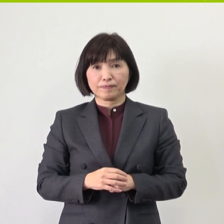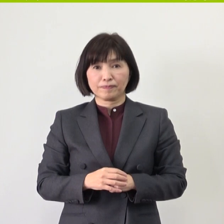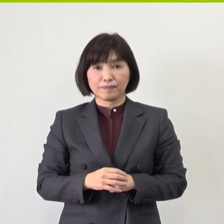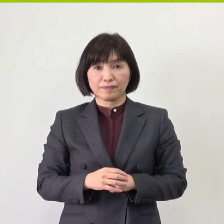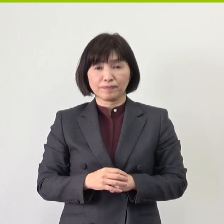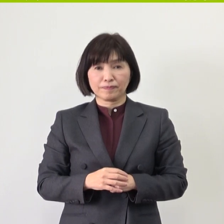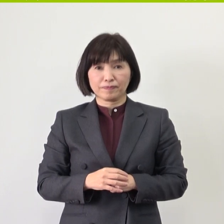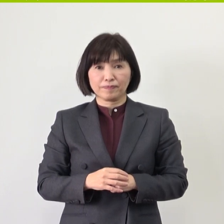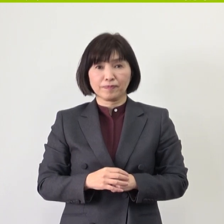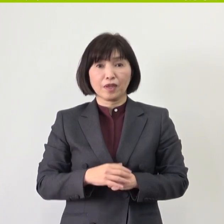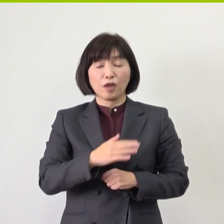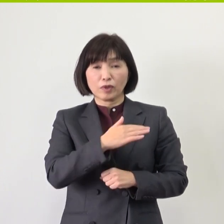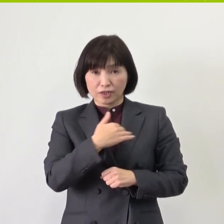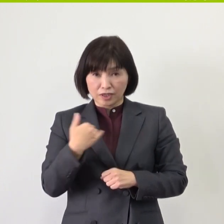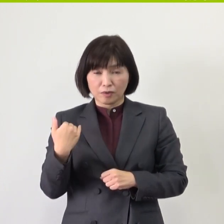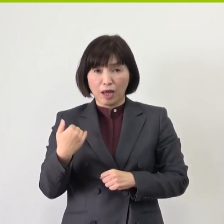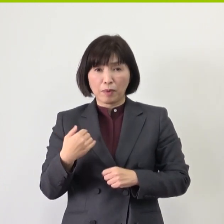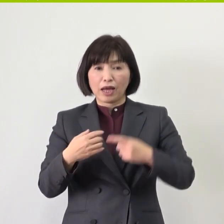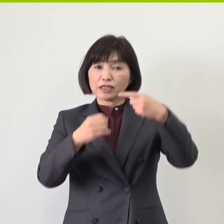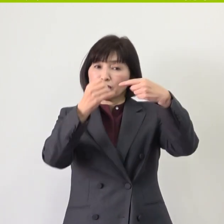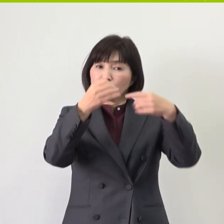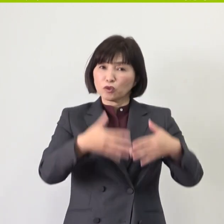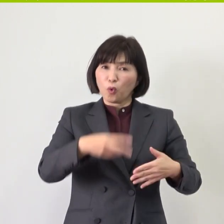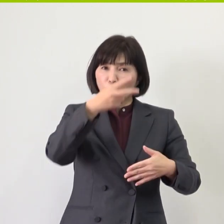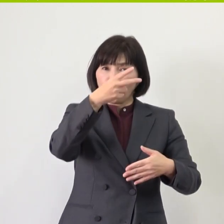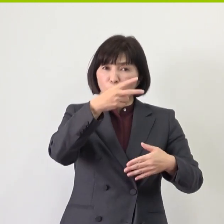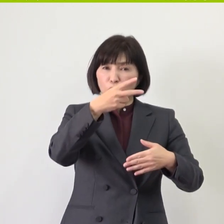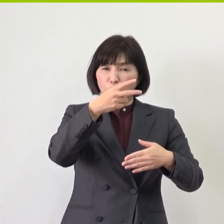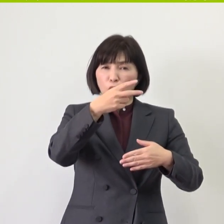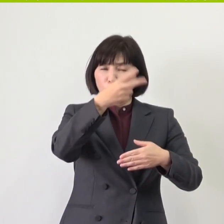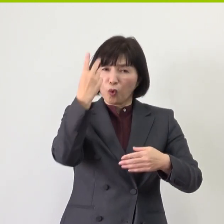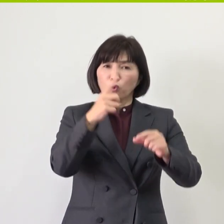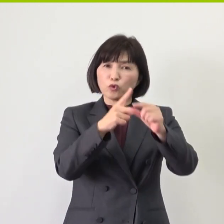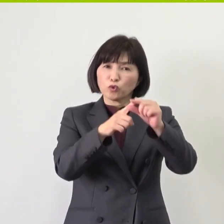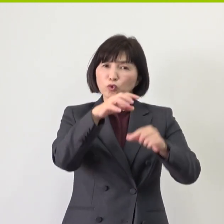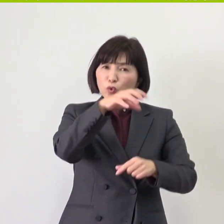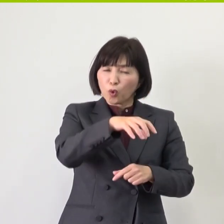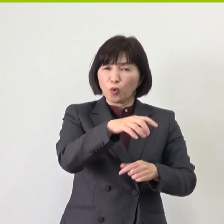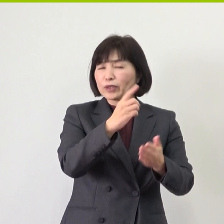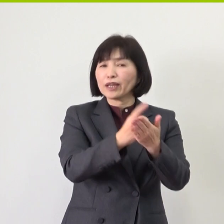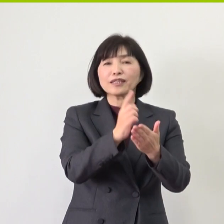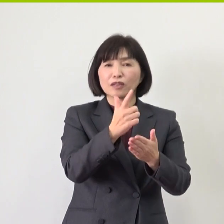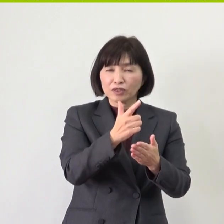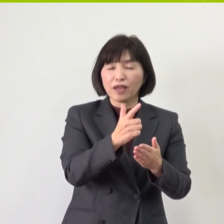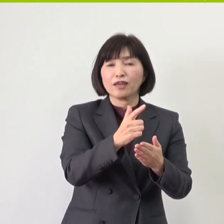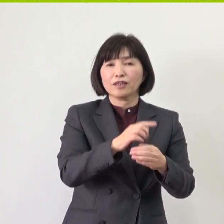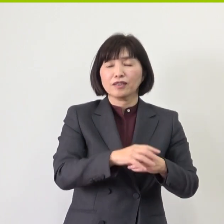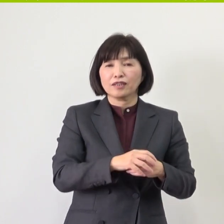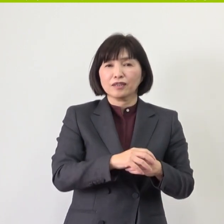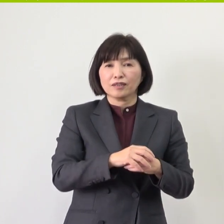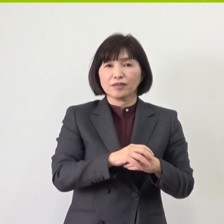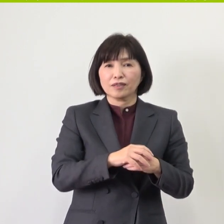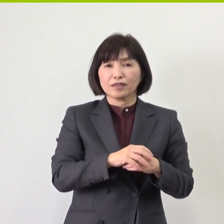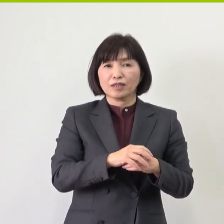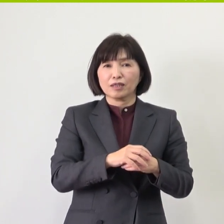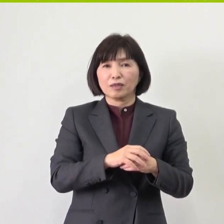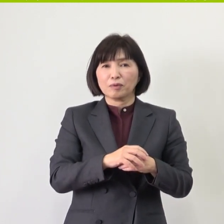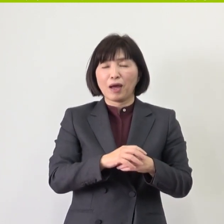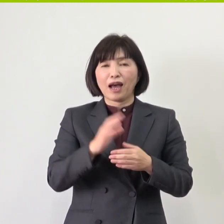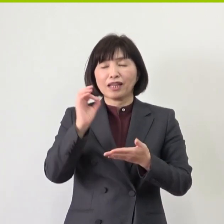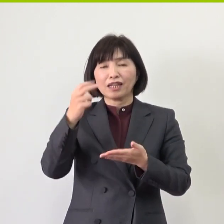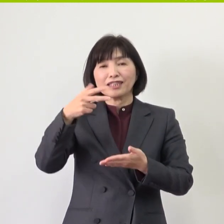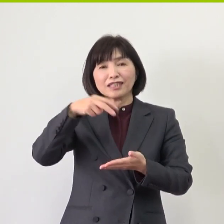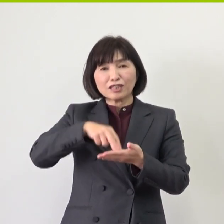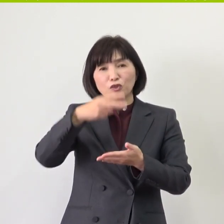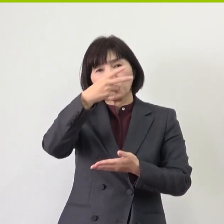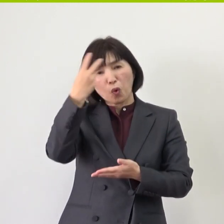ては一条の中だけにこの教育改革の成果を閉じ込めるのではなくて、高校は